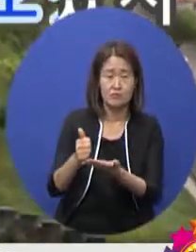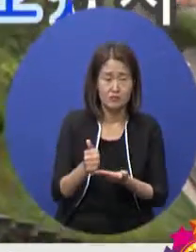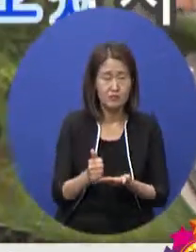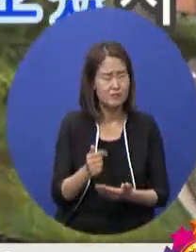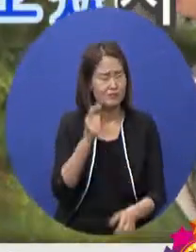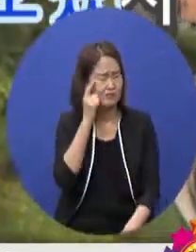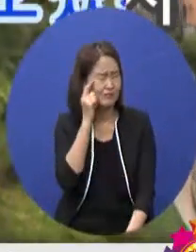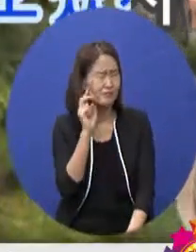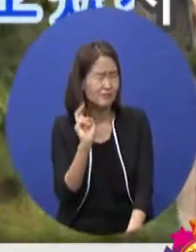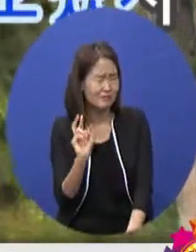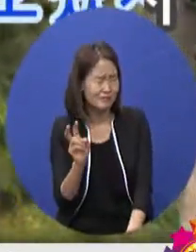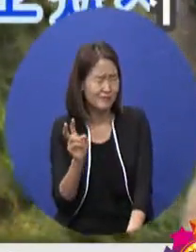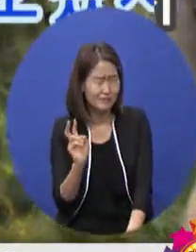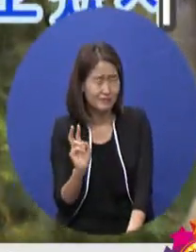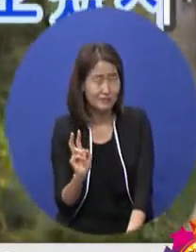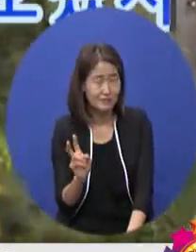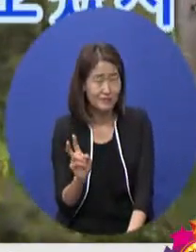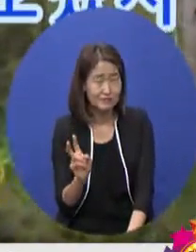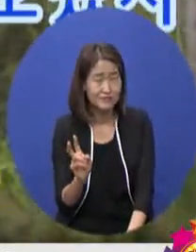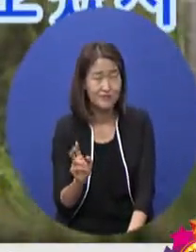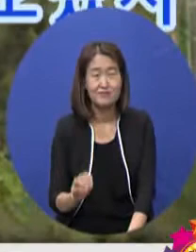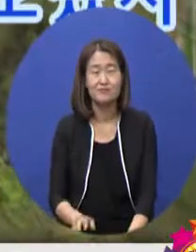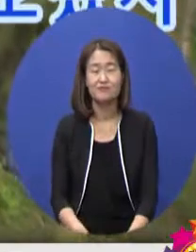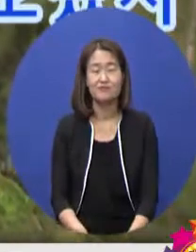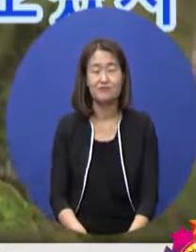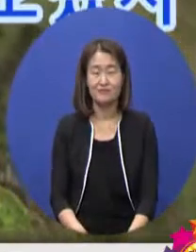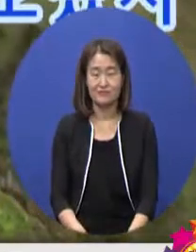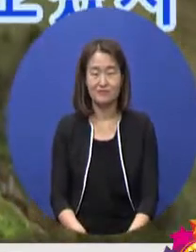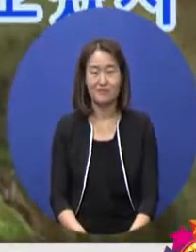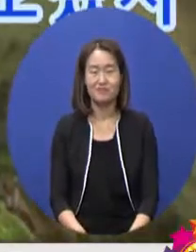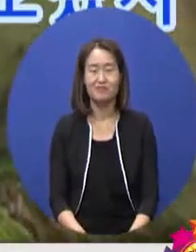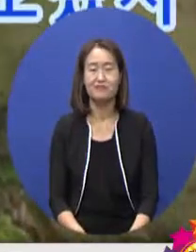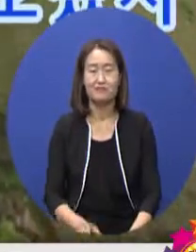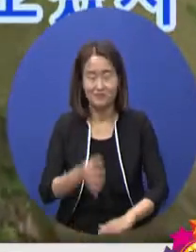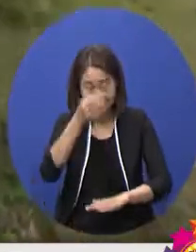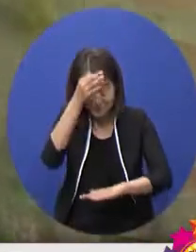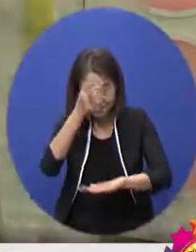님도 오겠지